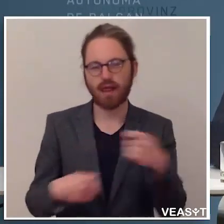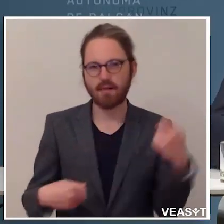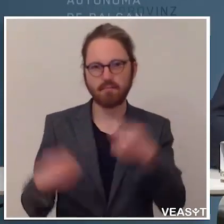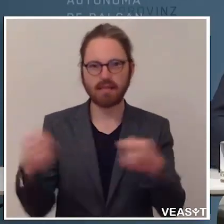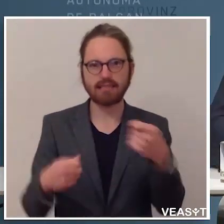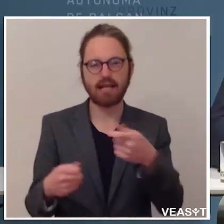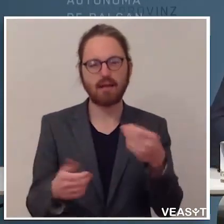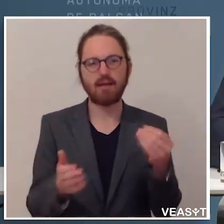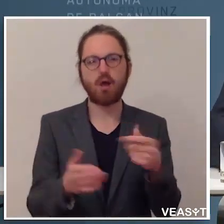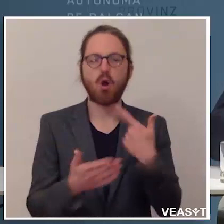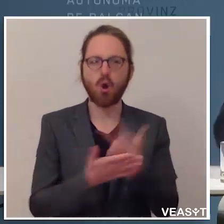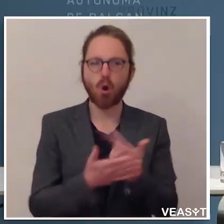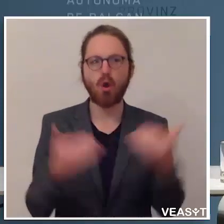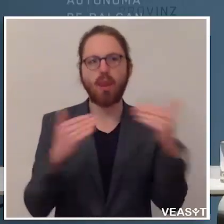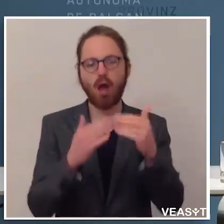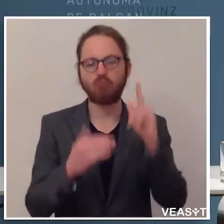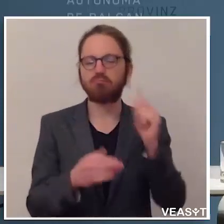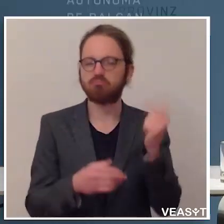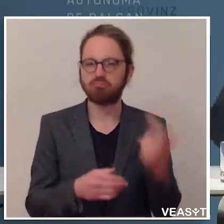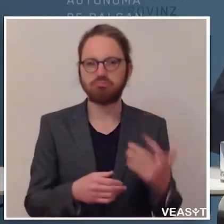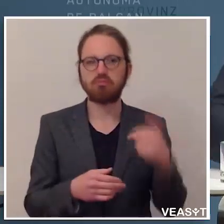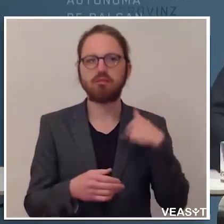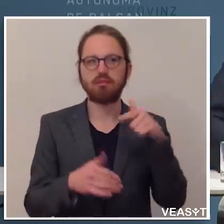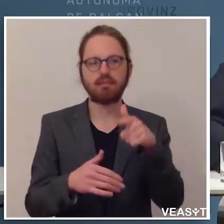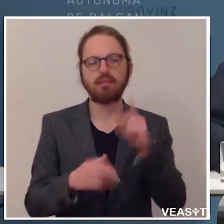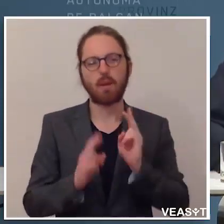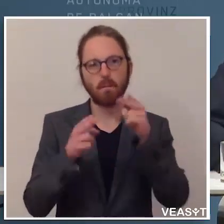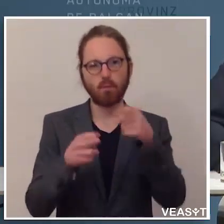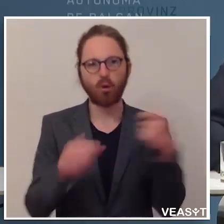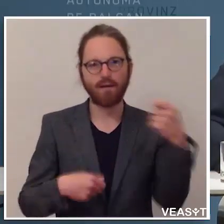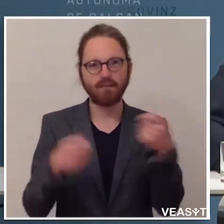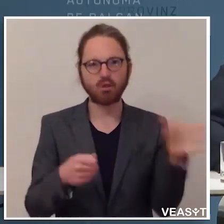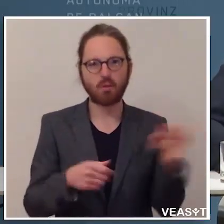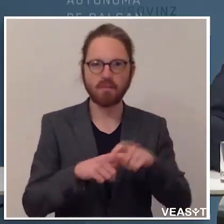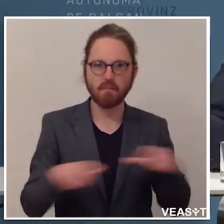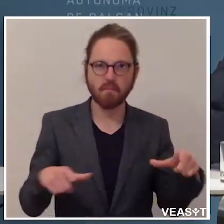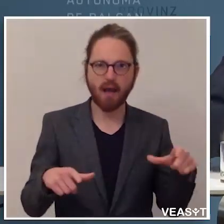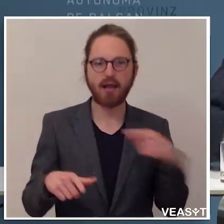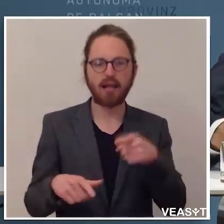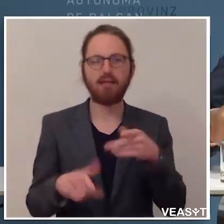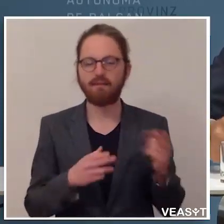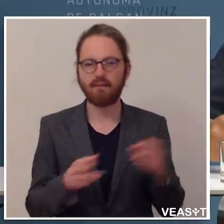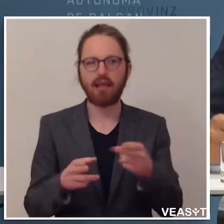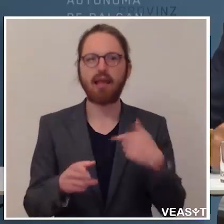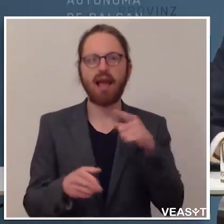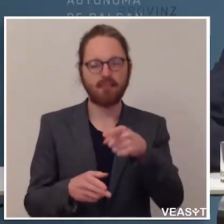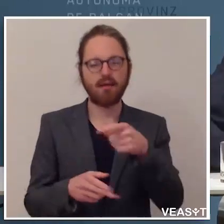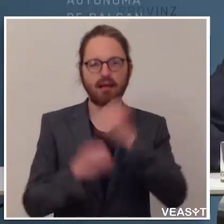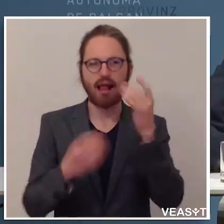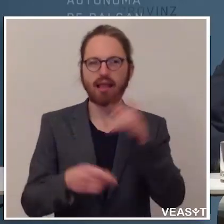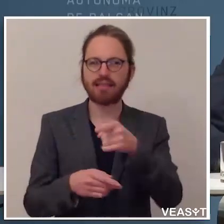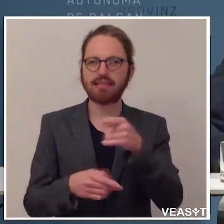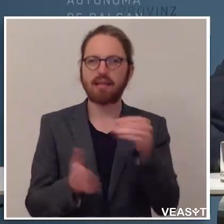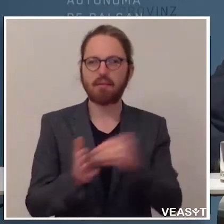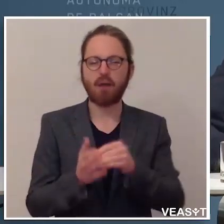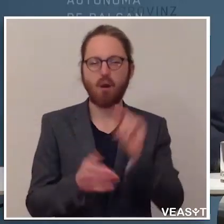der Lohnausgleich und so weiter. Und hier haben wir diese Brückenfinanzierung über die Banken dafür auch auf den Weg gebracht. Und auch diese natürlich hat jetzt eine